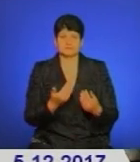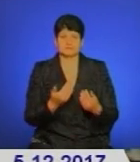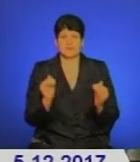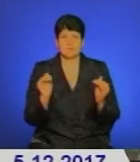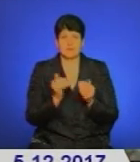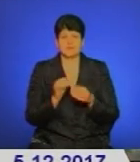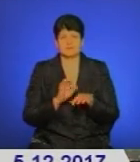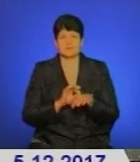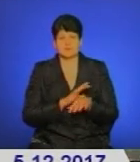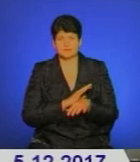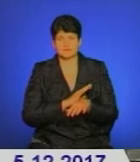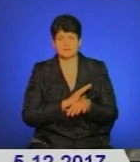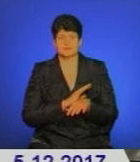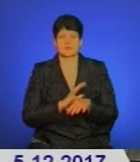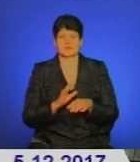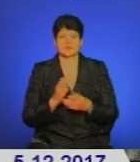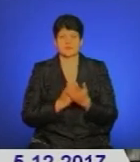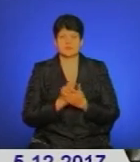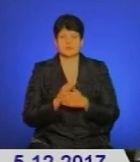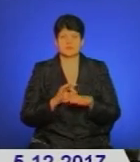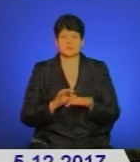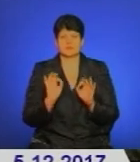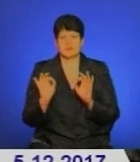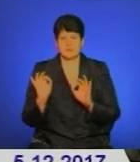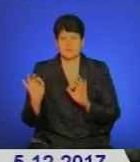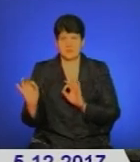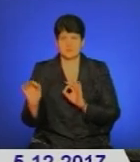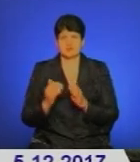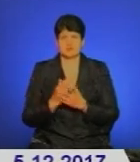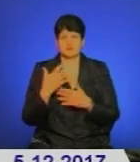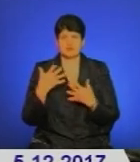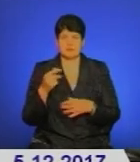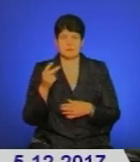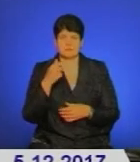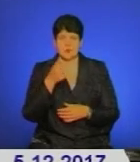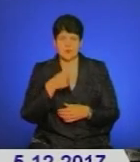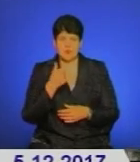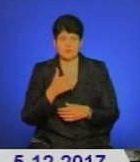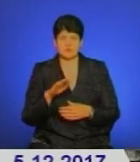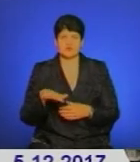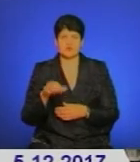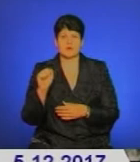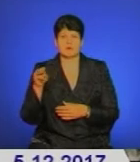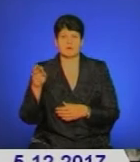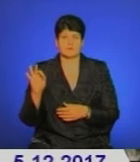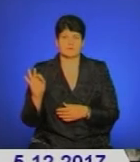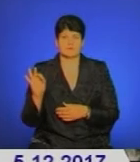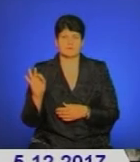менше хворіли. Служба проходить у нас нормально. Служу вже півтора року в зоні АТО.